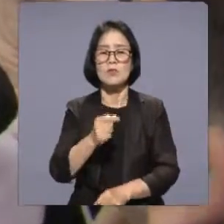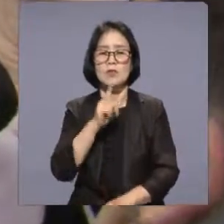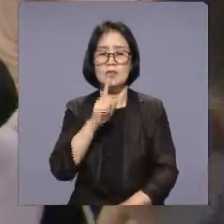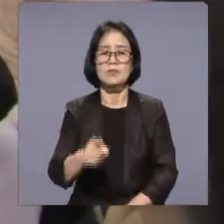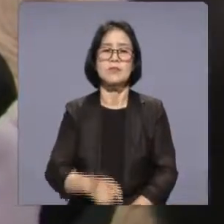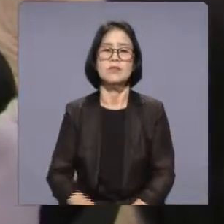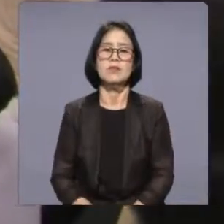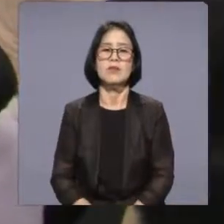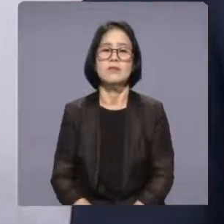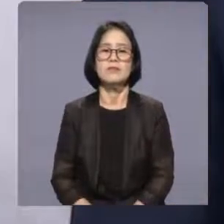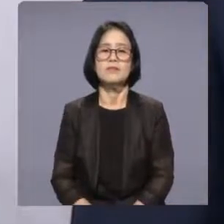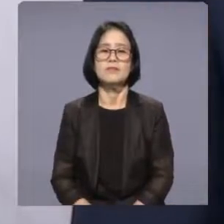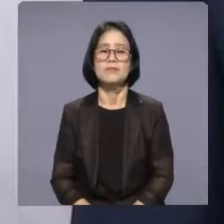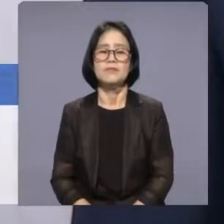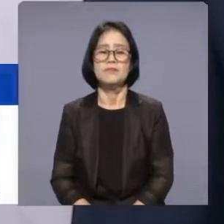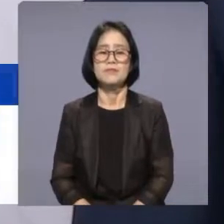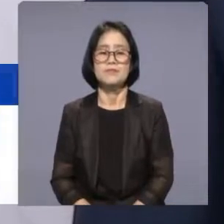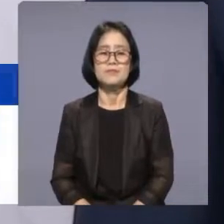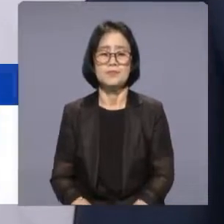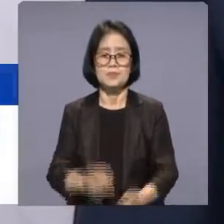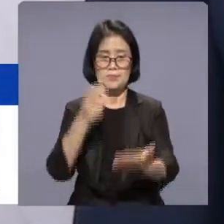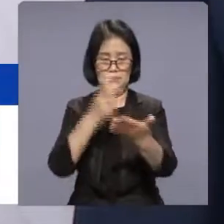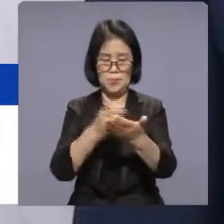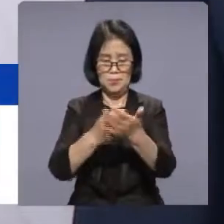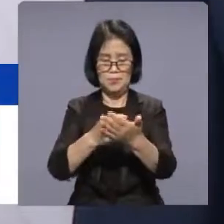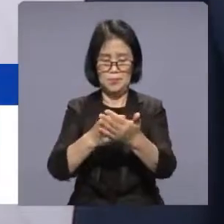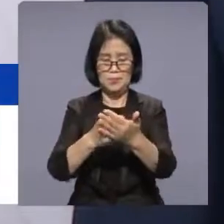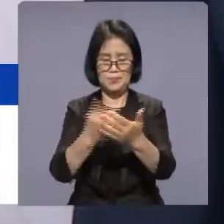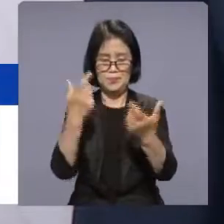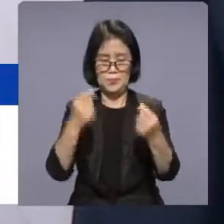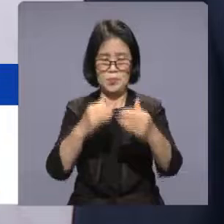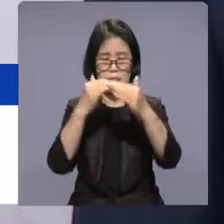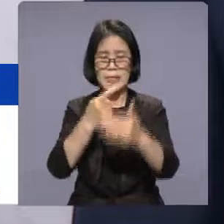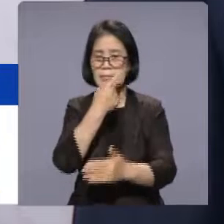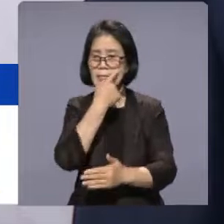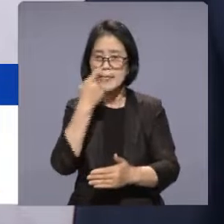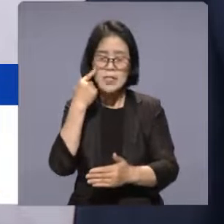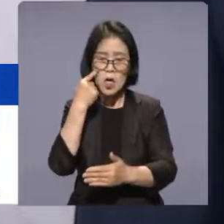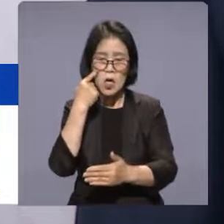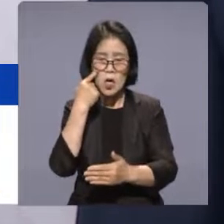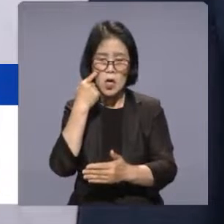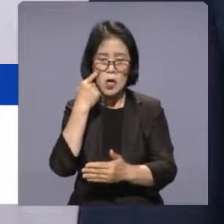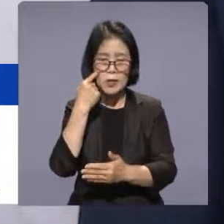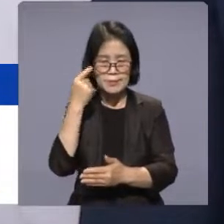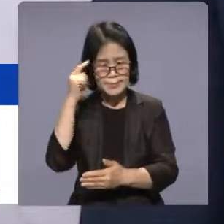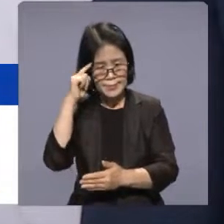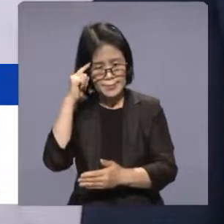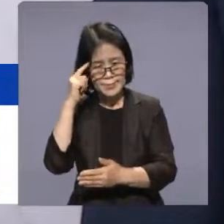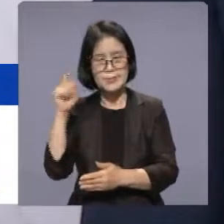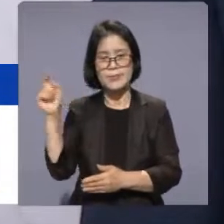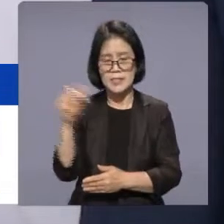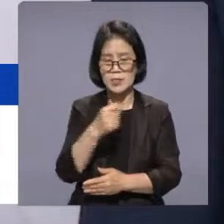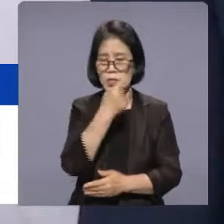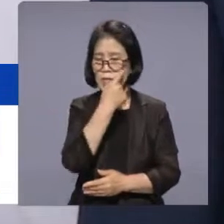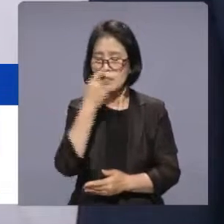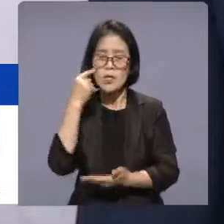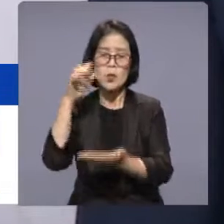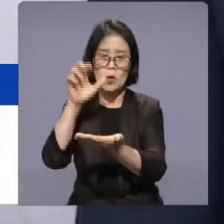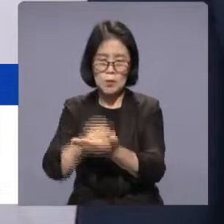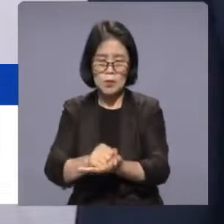밝혔습니다. 적법 절차와 증거주의에 입각하면서도 신속하게 증거를